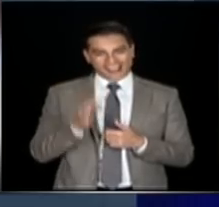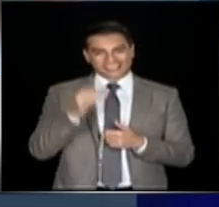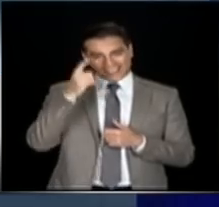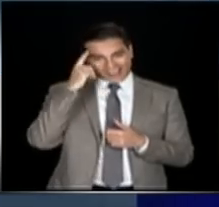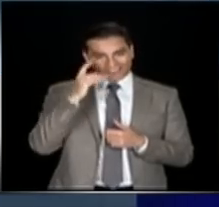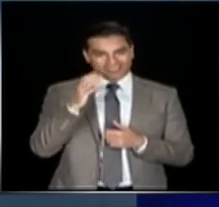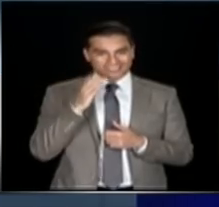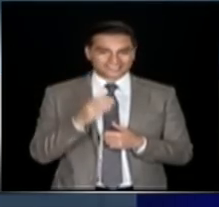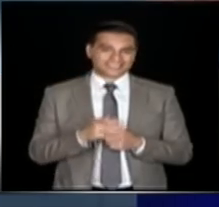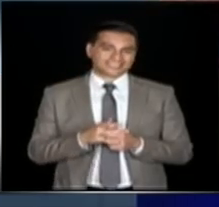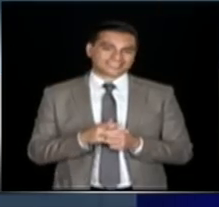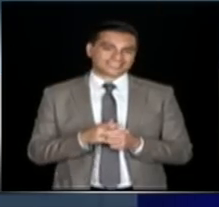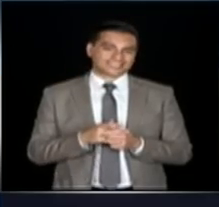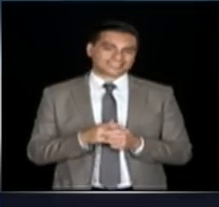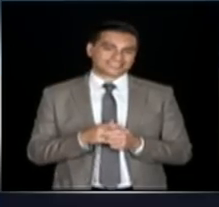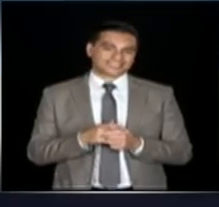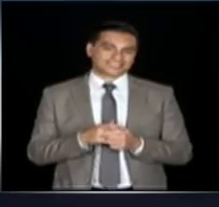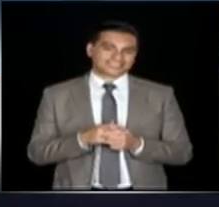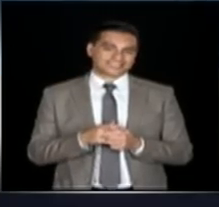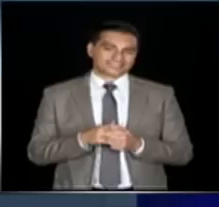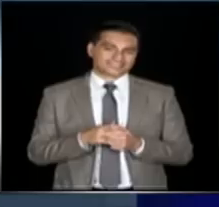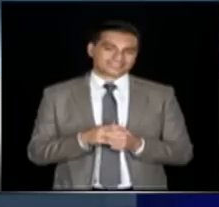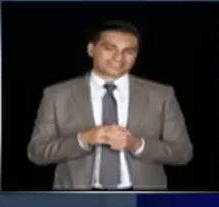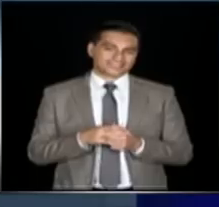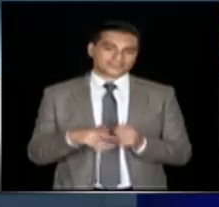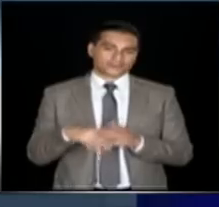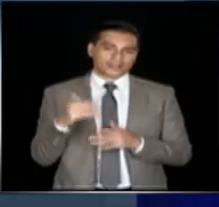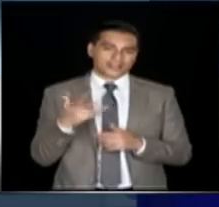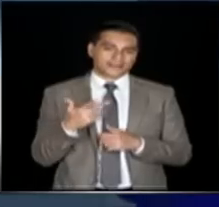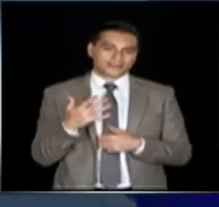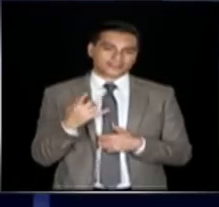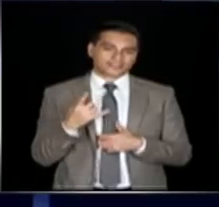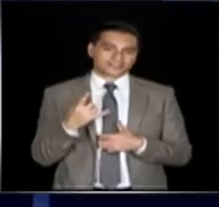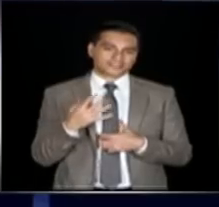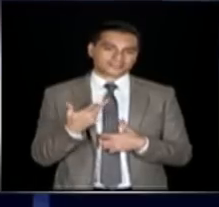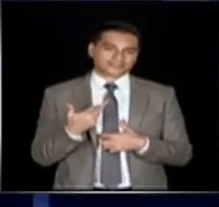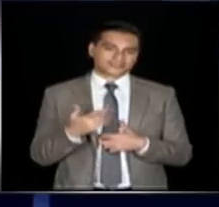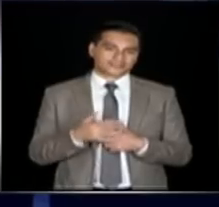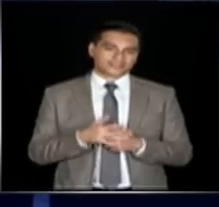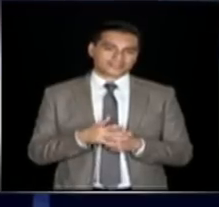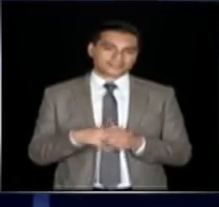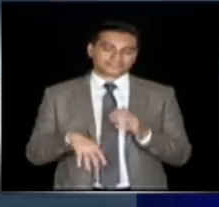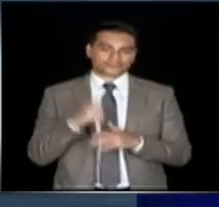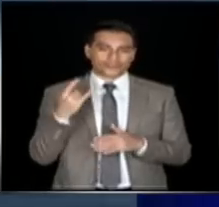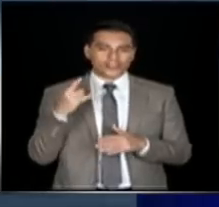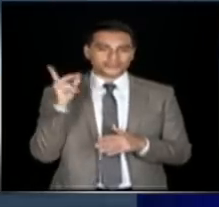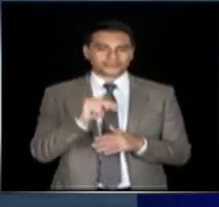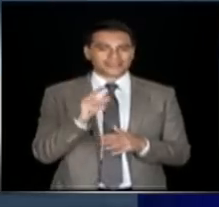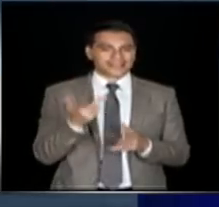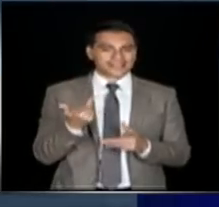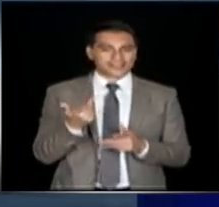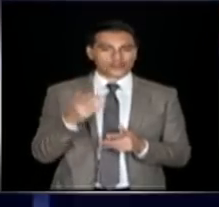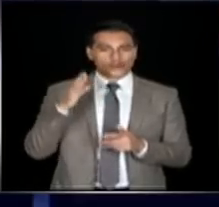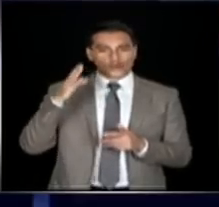عنده الاجابه، هو اكيد يعرفها. مصر كسبت كام؟ 10 باي 10 10 وجاب 6 اهداف. كسبت مين؟ كانت